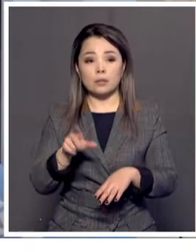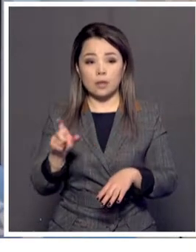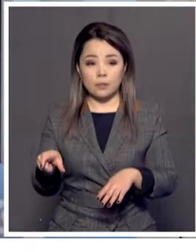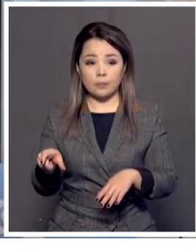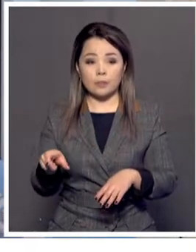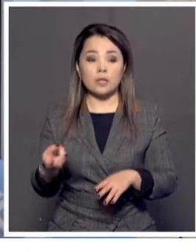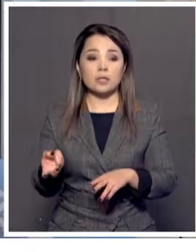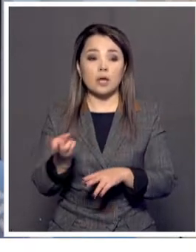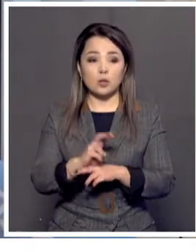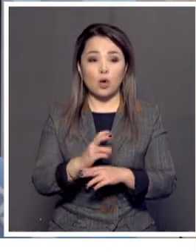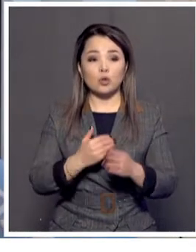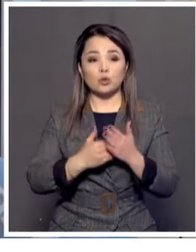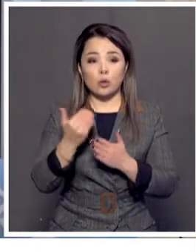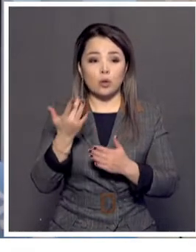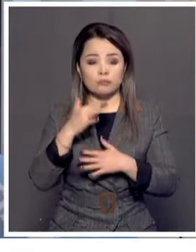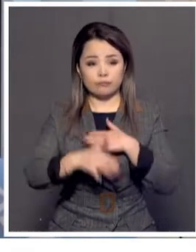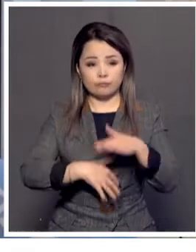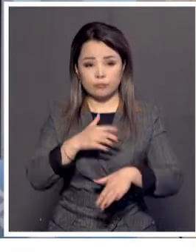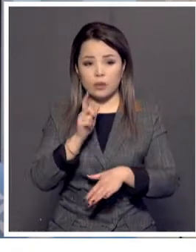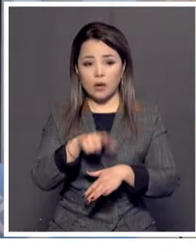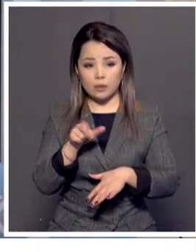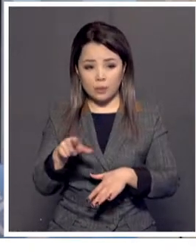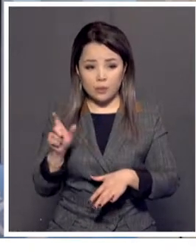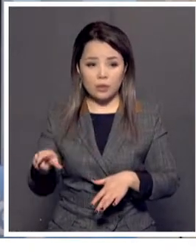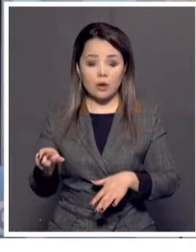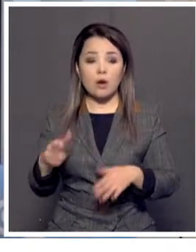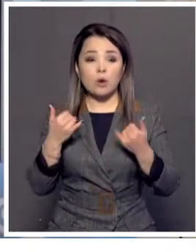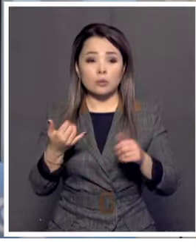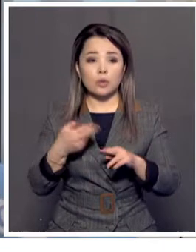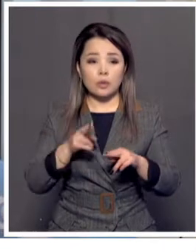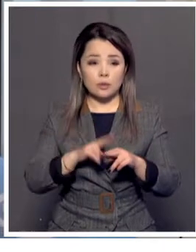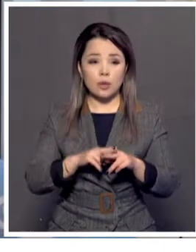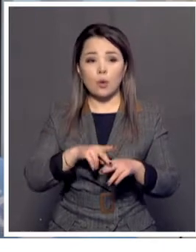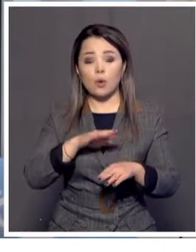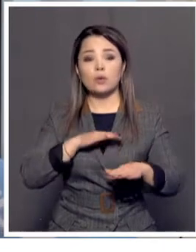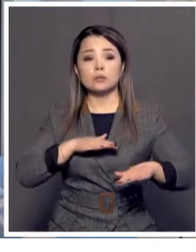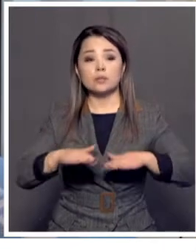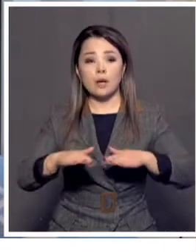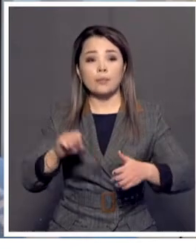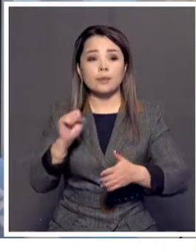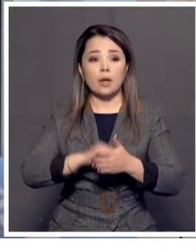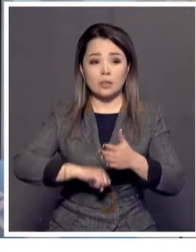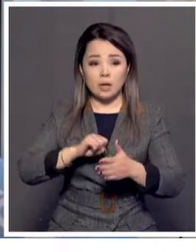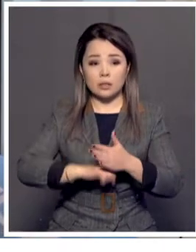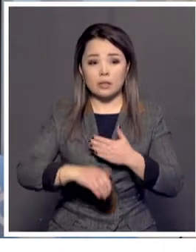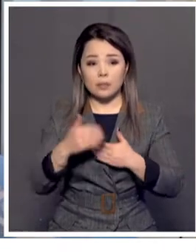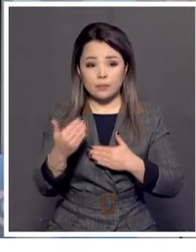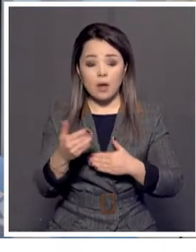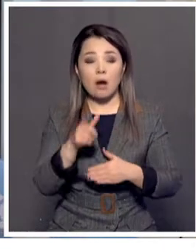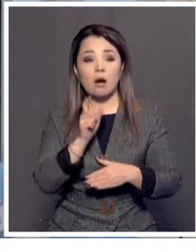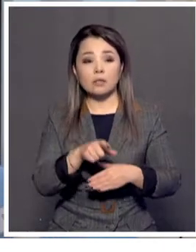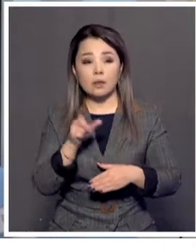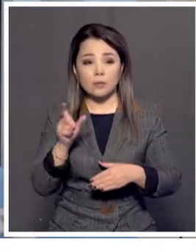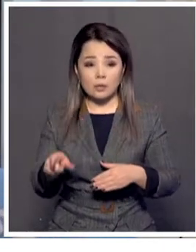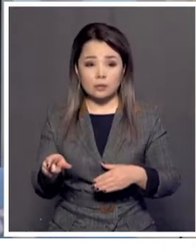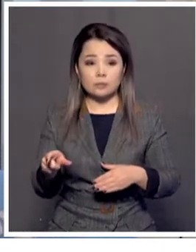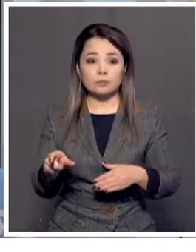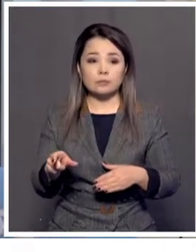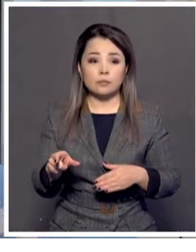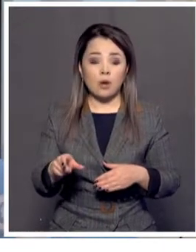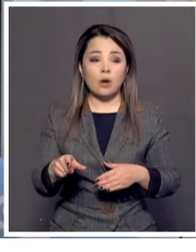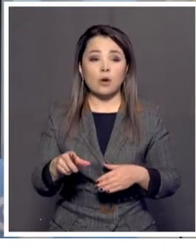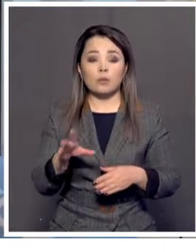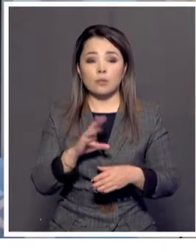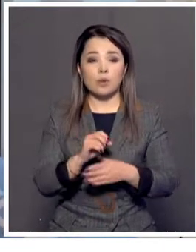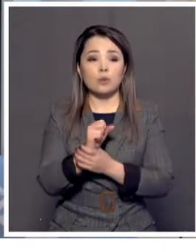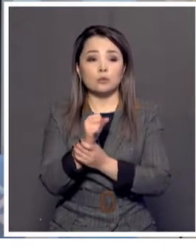науқастардың келуі жоғарылады. Бұл яғни көктайғақ салдарынан адамдар